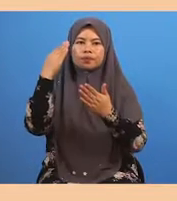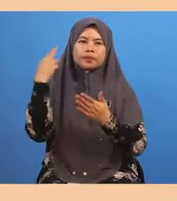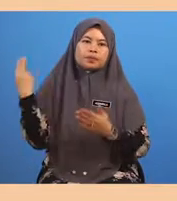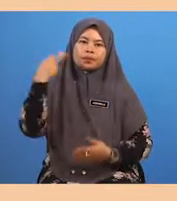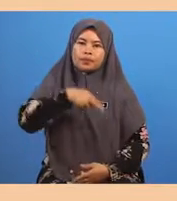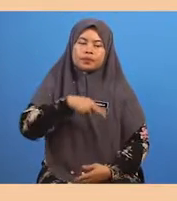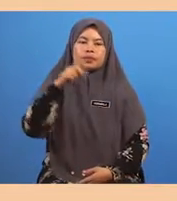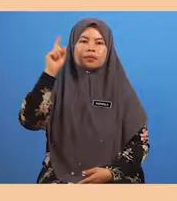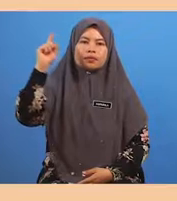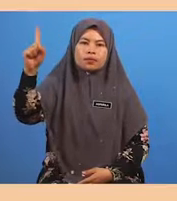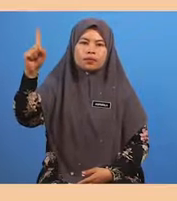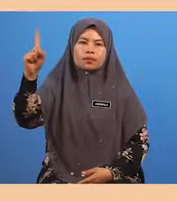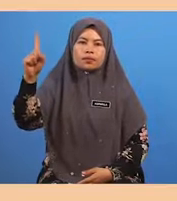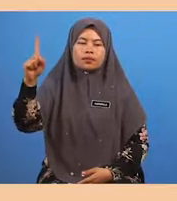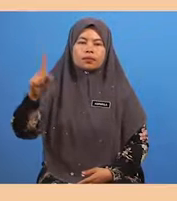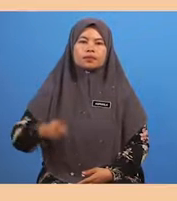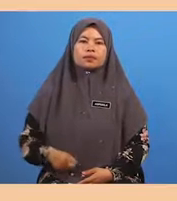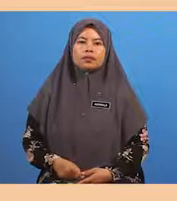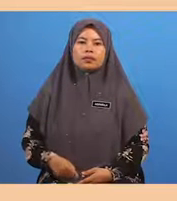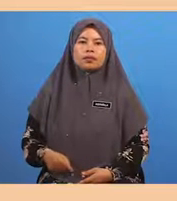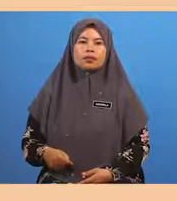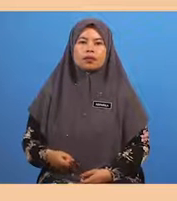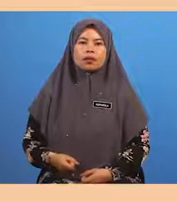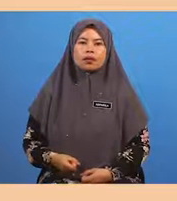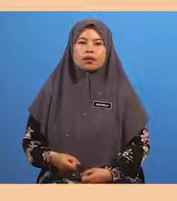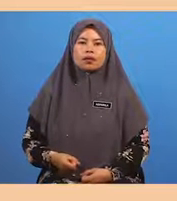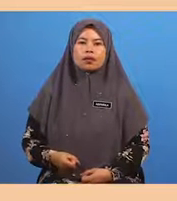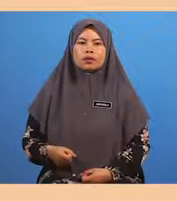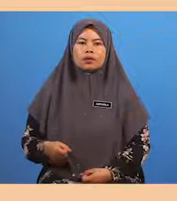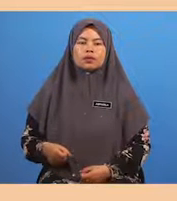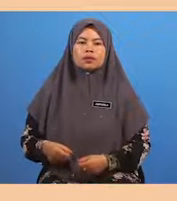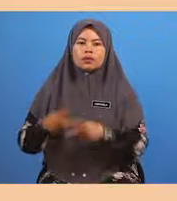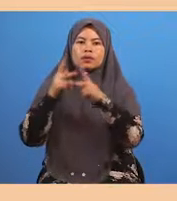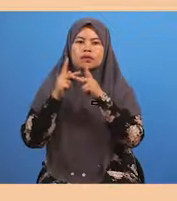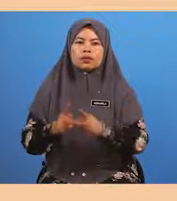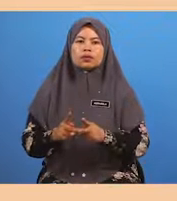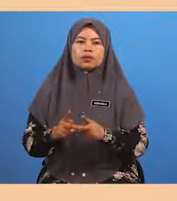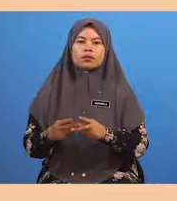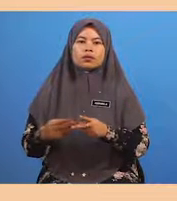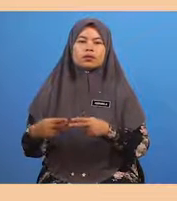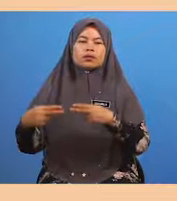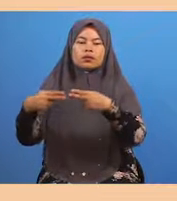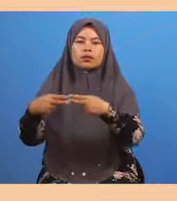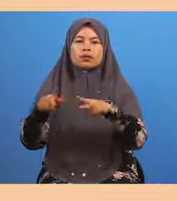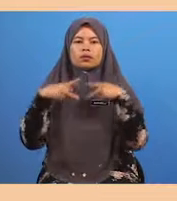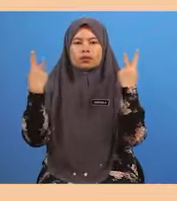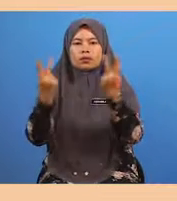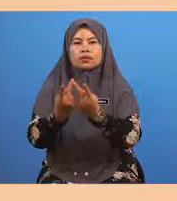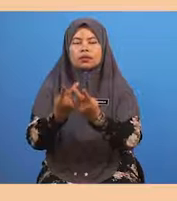Hikmah pertama, mengiktiraf keluarga bapa kandung dan mengekalkan kemuliaan pertalian nasab antara